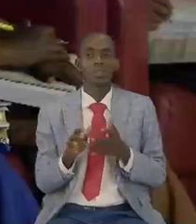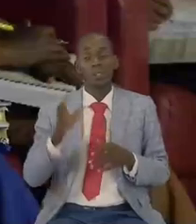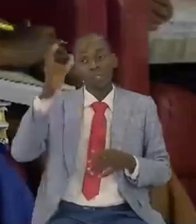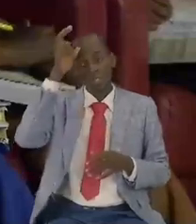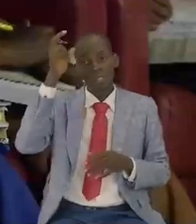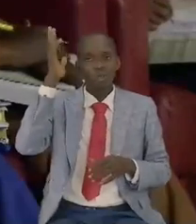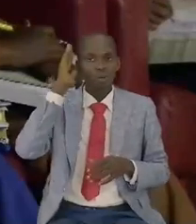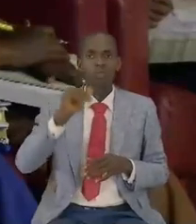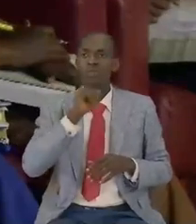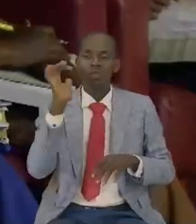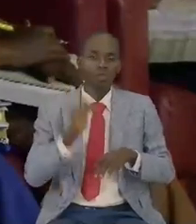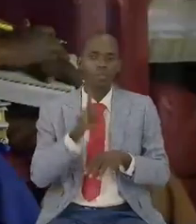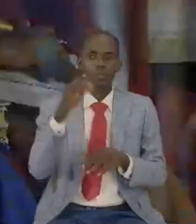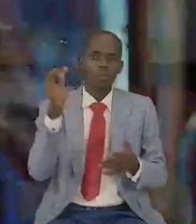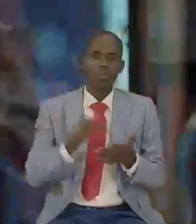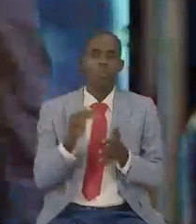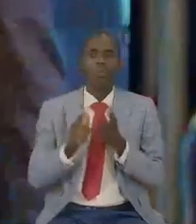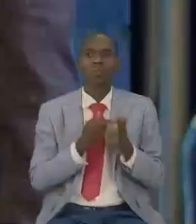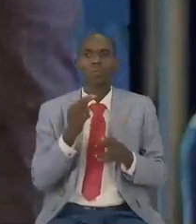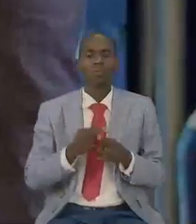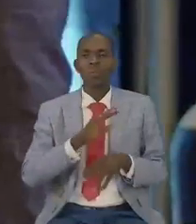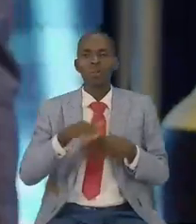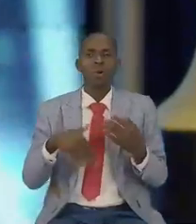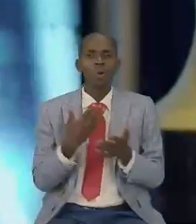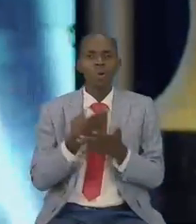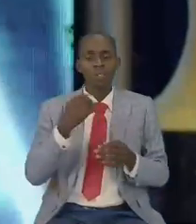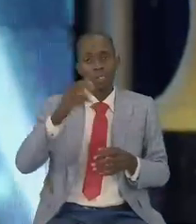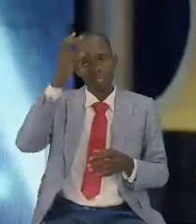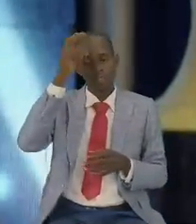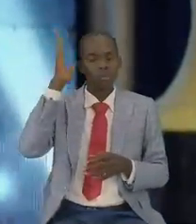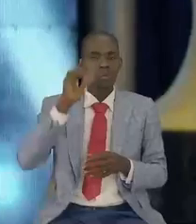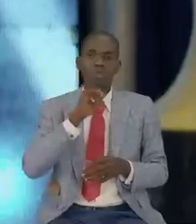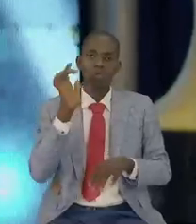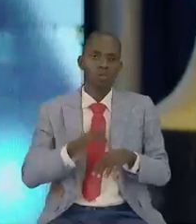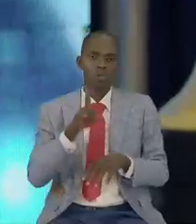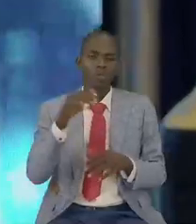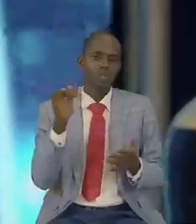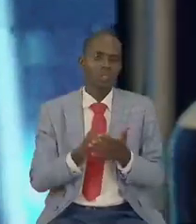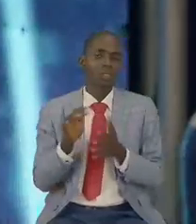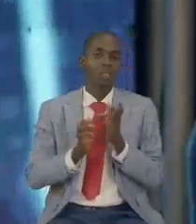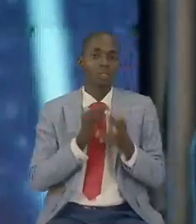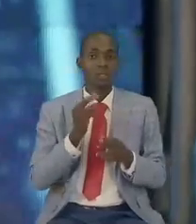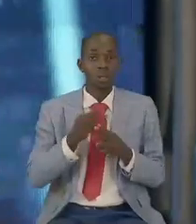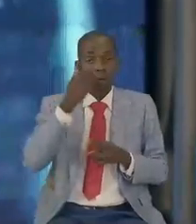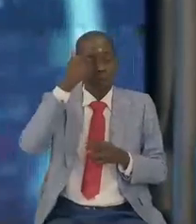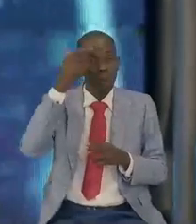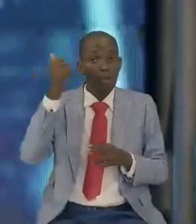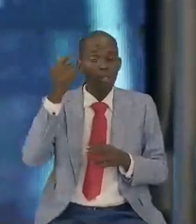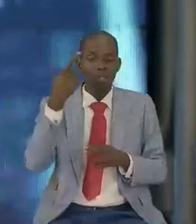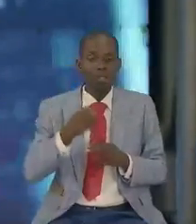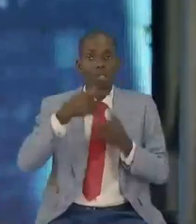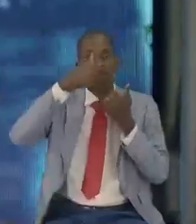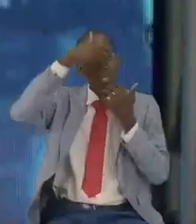Satan ne pourra plus te toucher. Tous ces démons ne pourront plus te toucher. Parce que le lion de